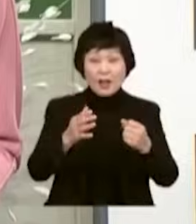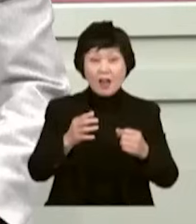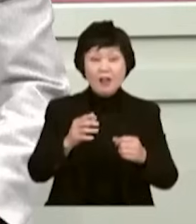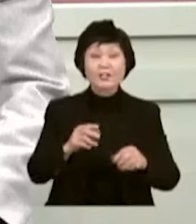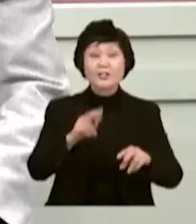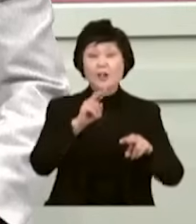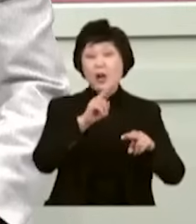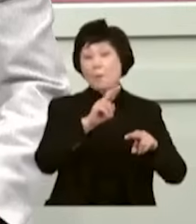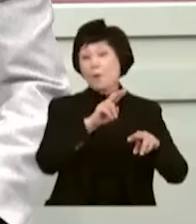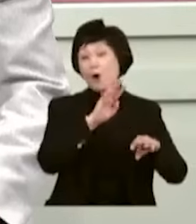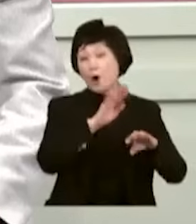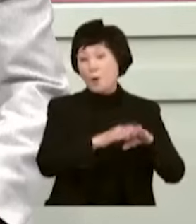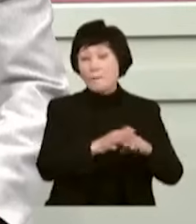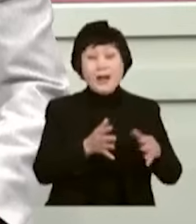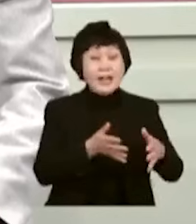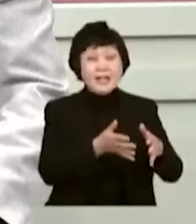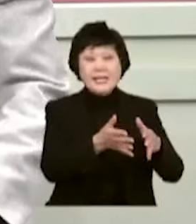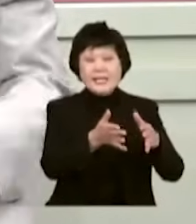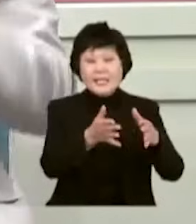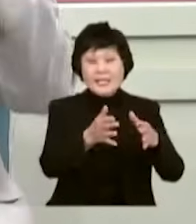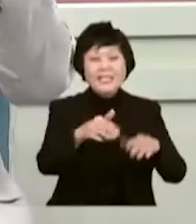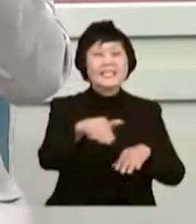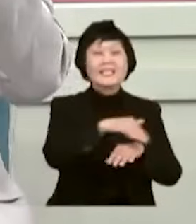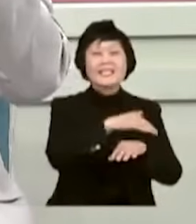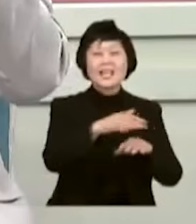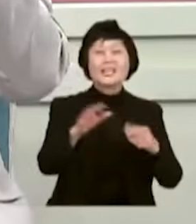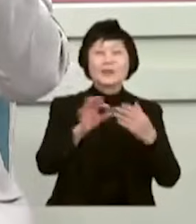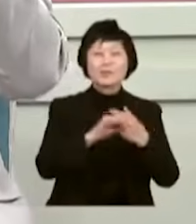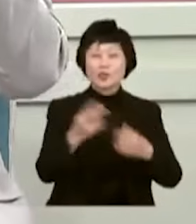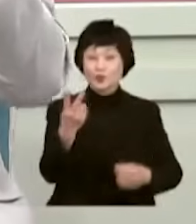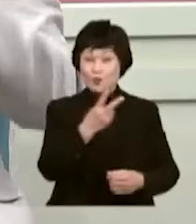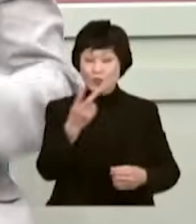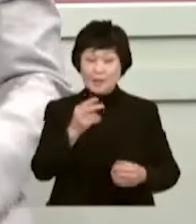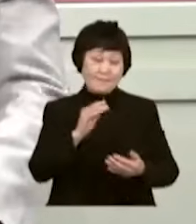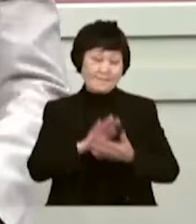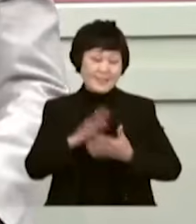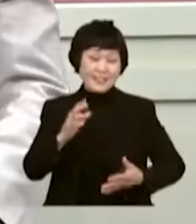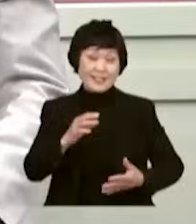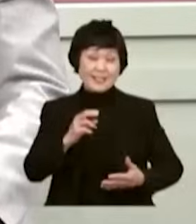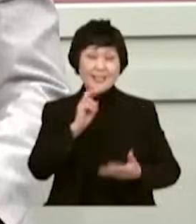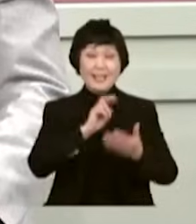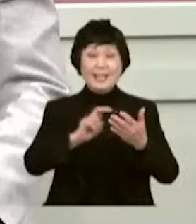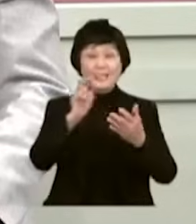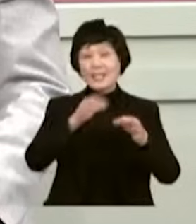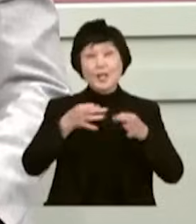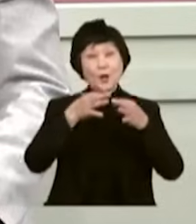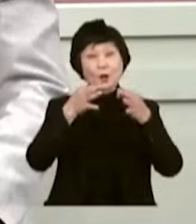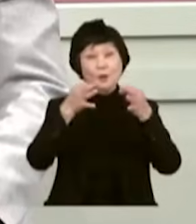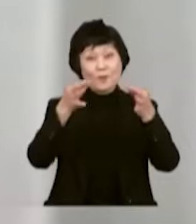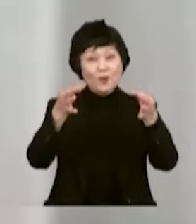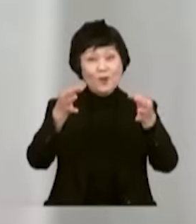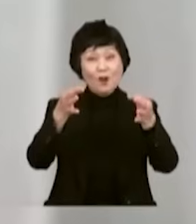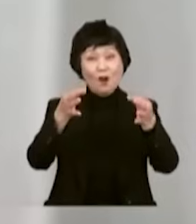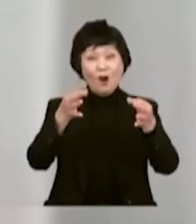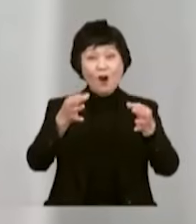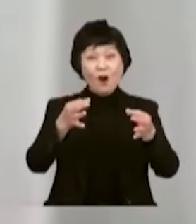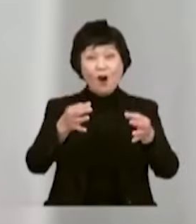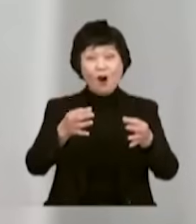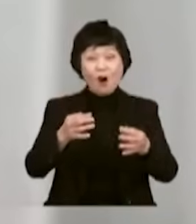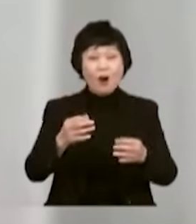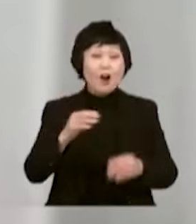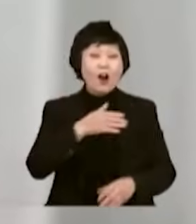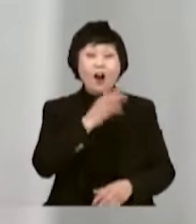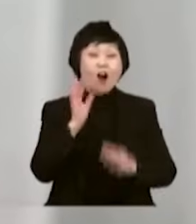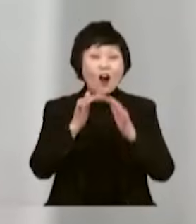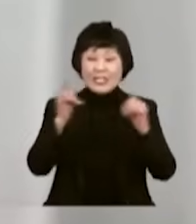목이 터지도록 목사님하고 막 진짜 열정적으로 노래를 불러요. 아, 학교 가는 길 오는 길. 그 외진데서도 왜 이렇게 떠드냐고